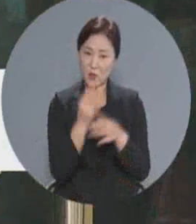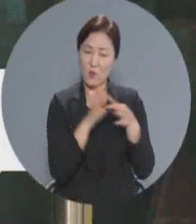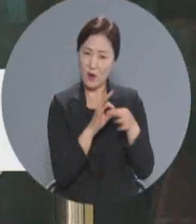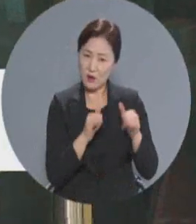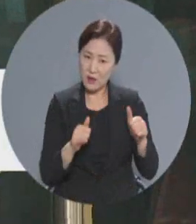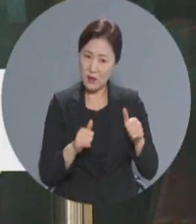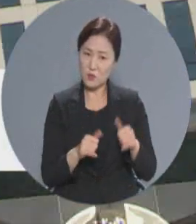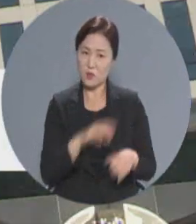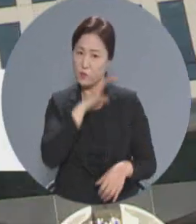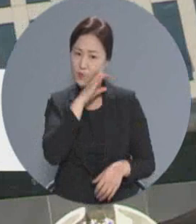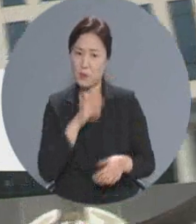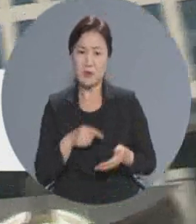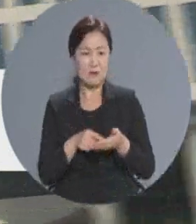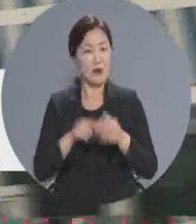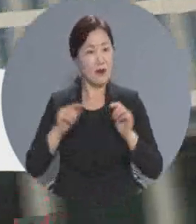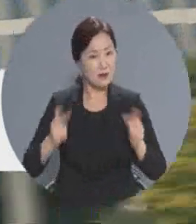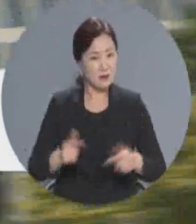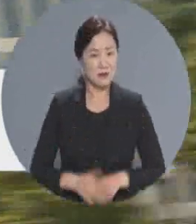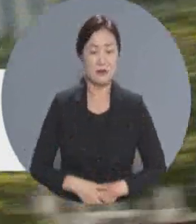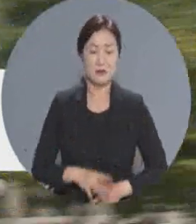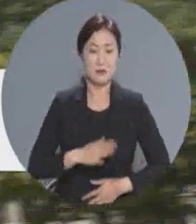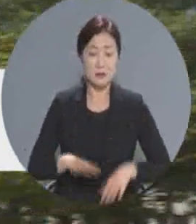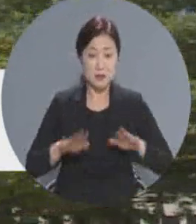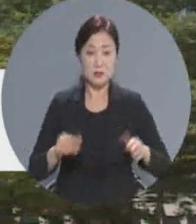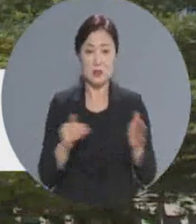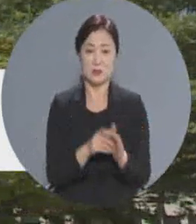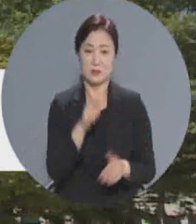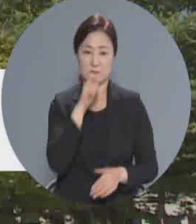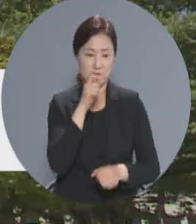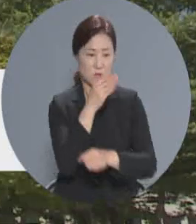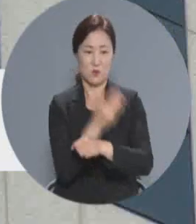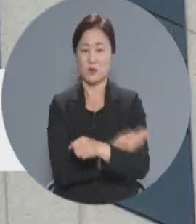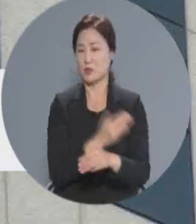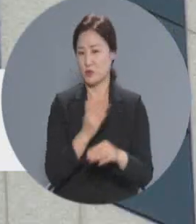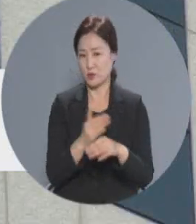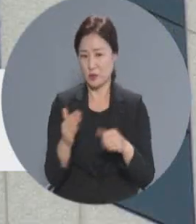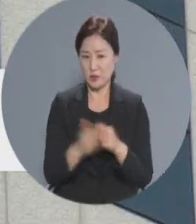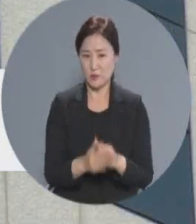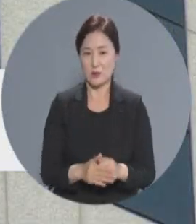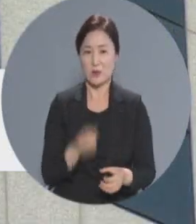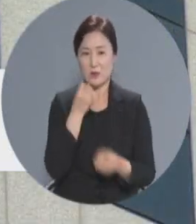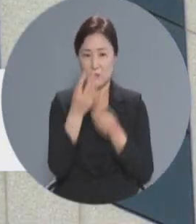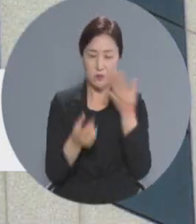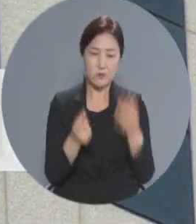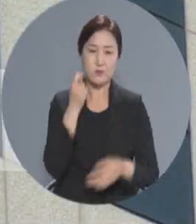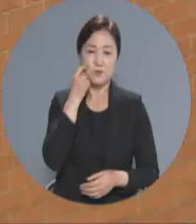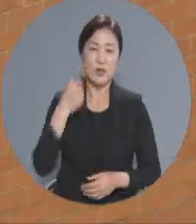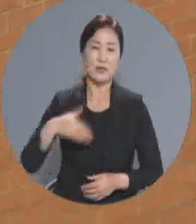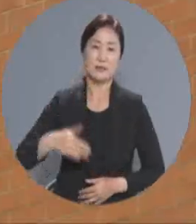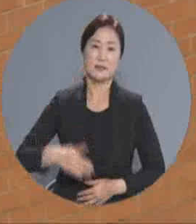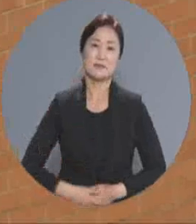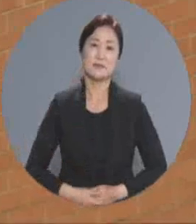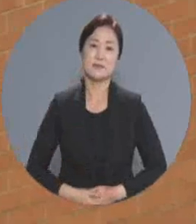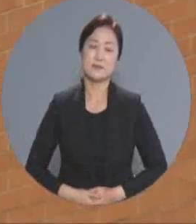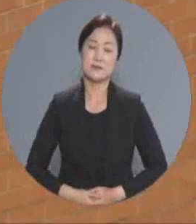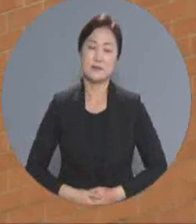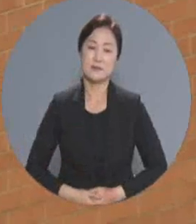확인됐습니다. 다만 현재까지 묵비권을 행사하며 구체적인 범행 동기를 밝히지 않고 있습니다.